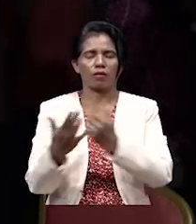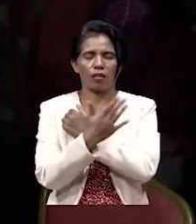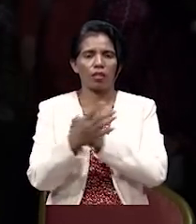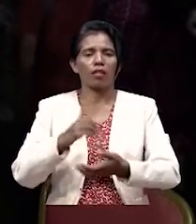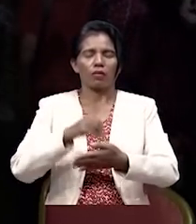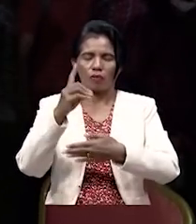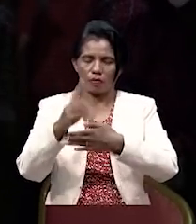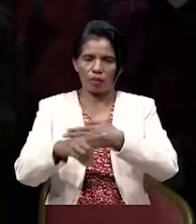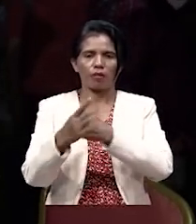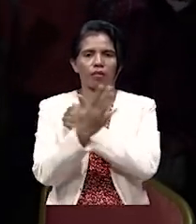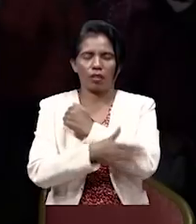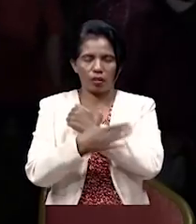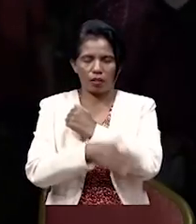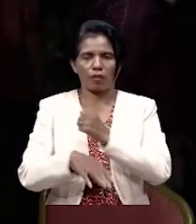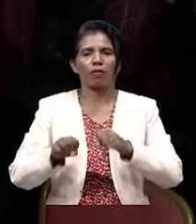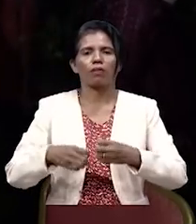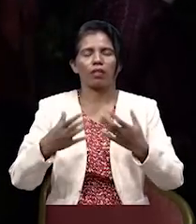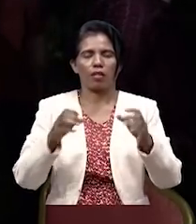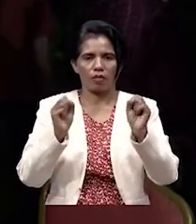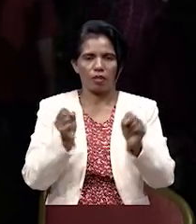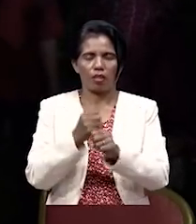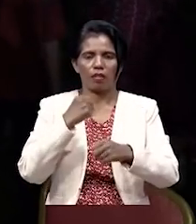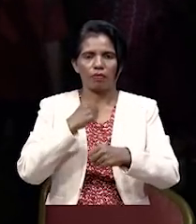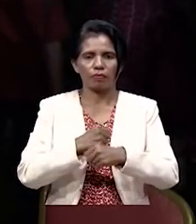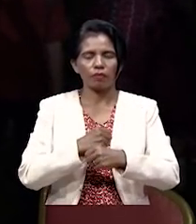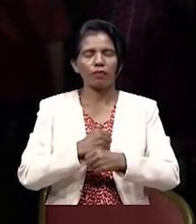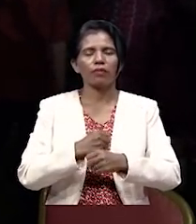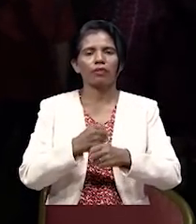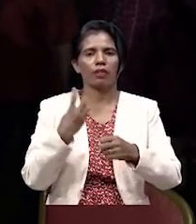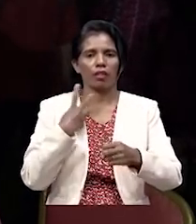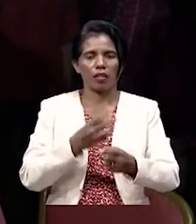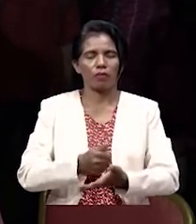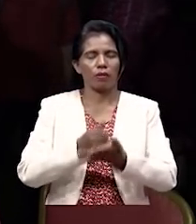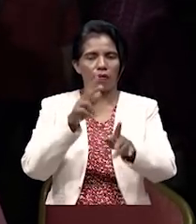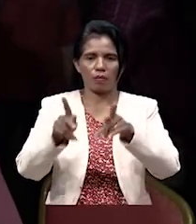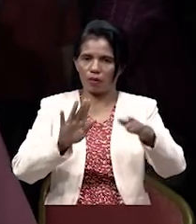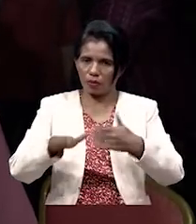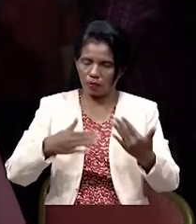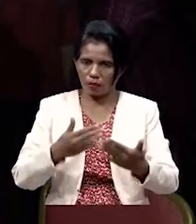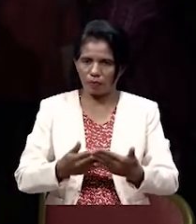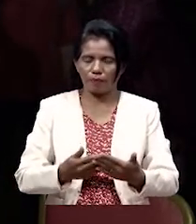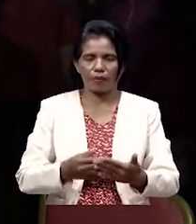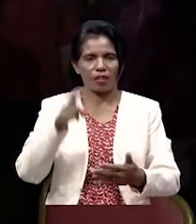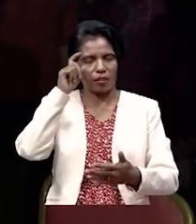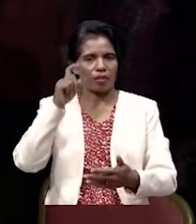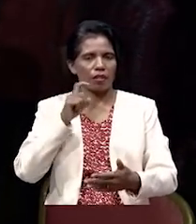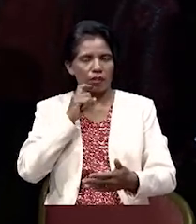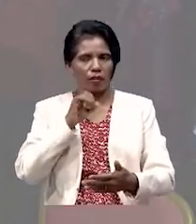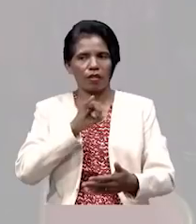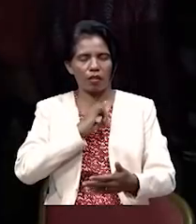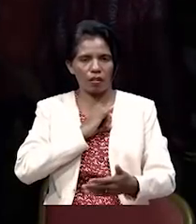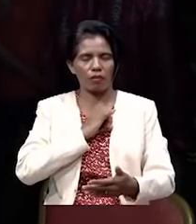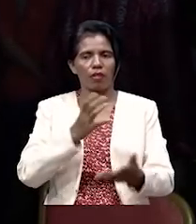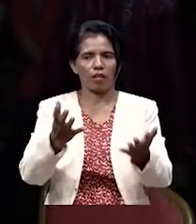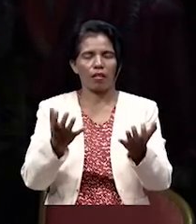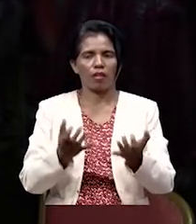apa yang bisa dilakukan lebih baik untuk negerinya dan untuk rakyatnya. Dengan Pak Zanana tadi sangat hangat,